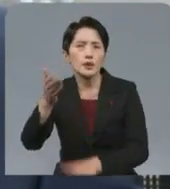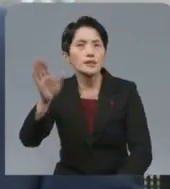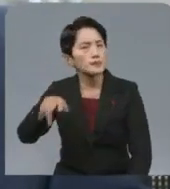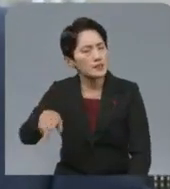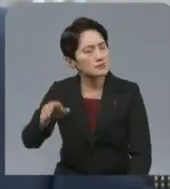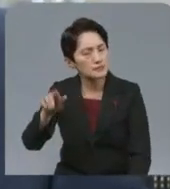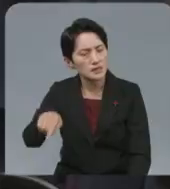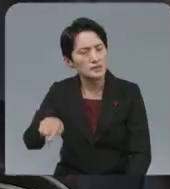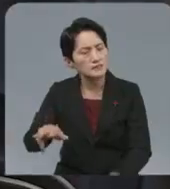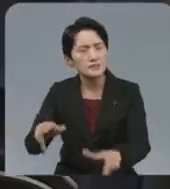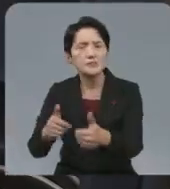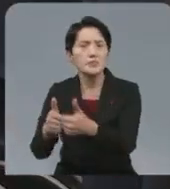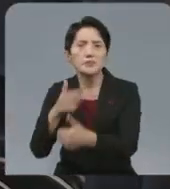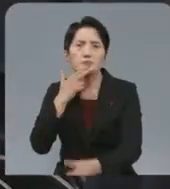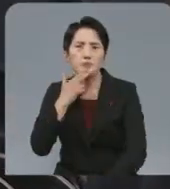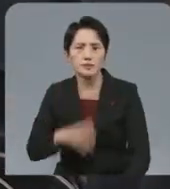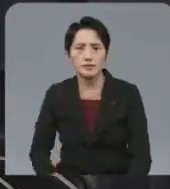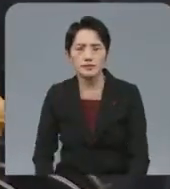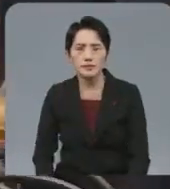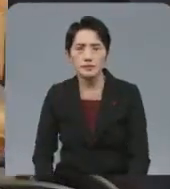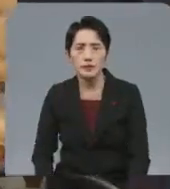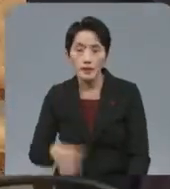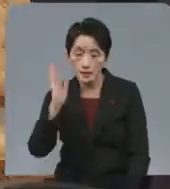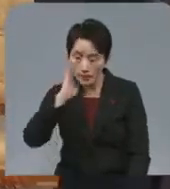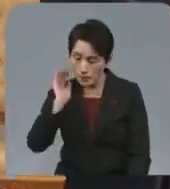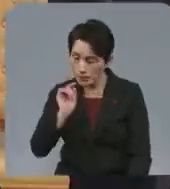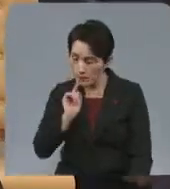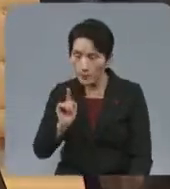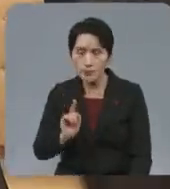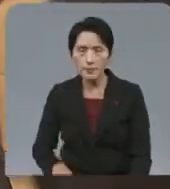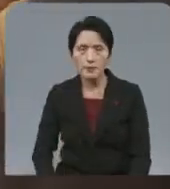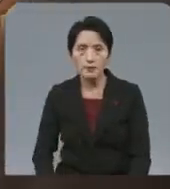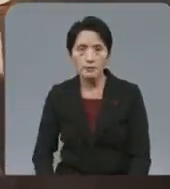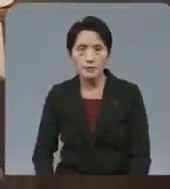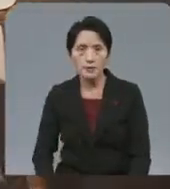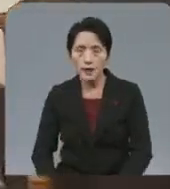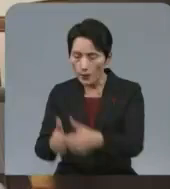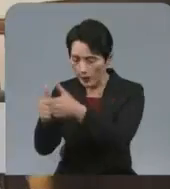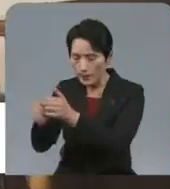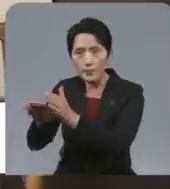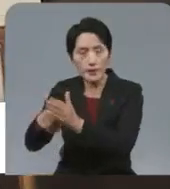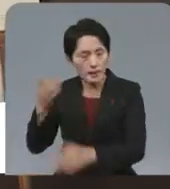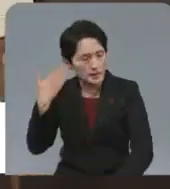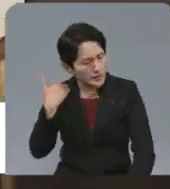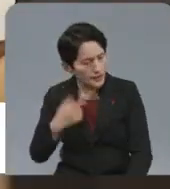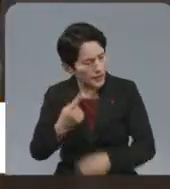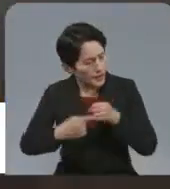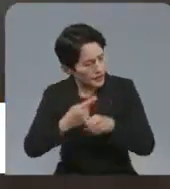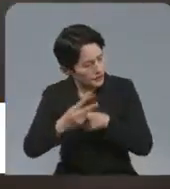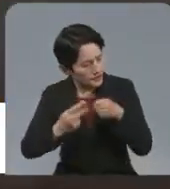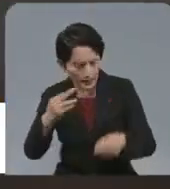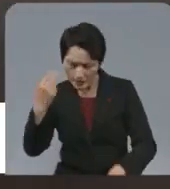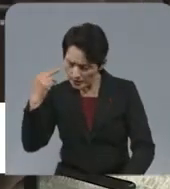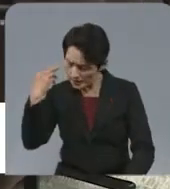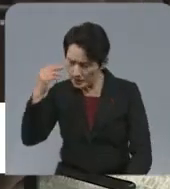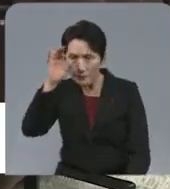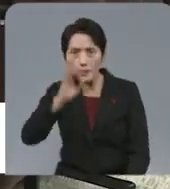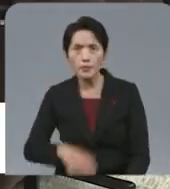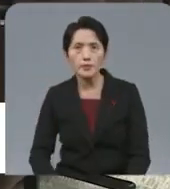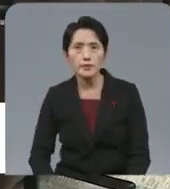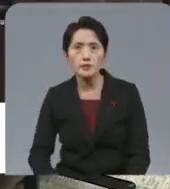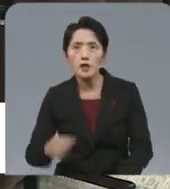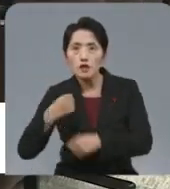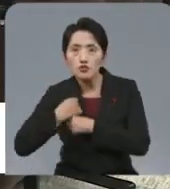表示，当时情况紧迫，尹锡悦总统随时下达指示，也不是召开会议的情况，也不需要召开会